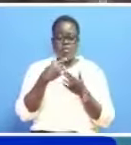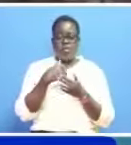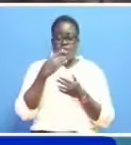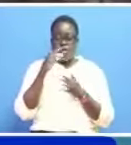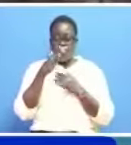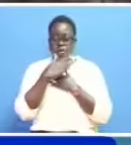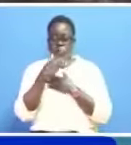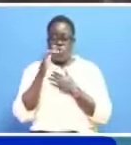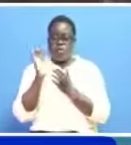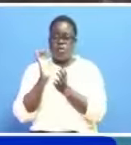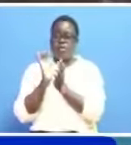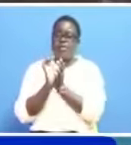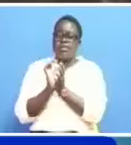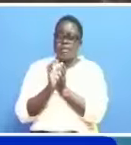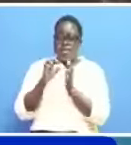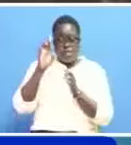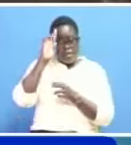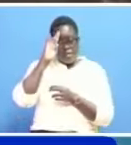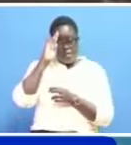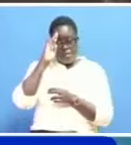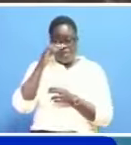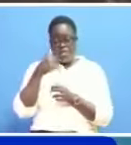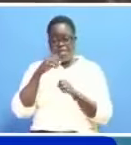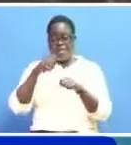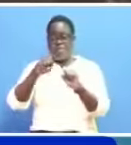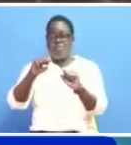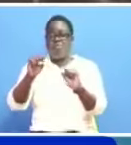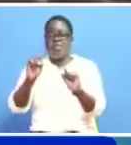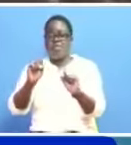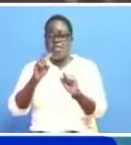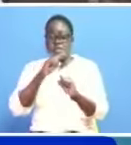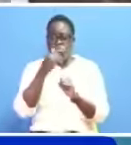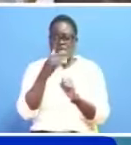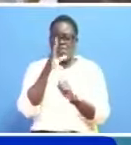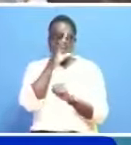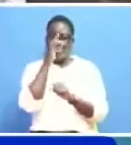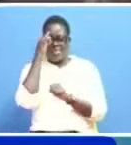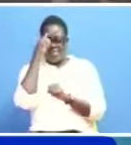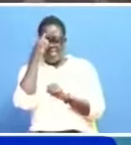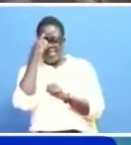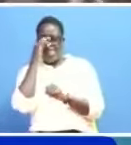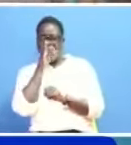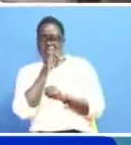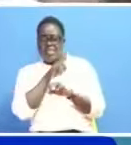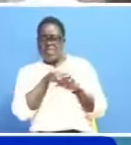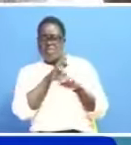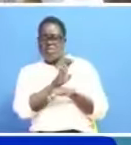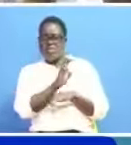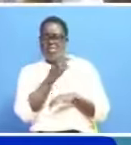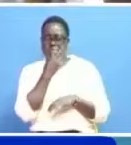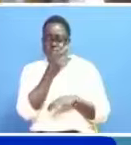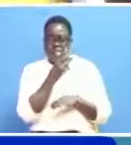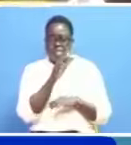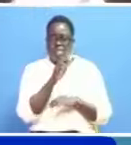arrested. The reason being, alikuwa ona pikipiki. So there's that assumption that ukionekana unapita na